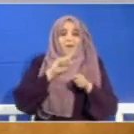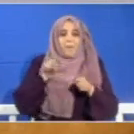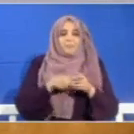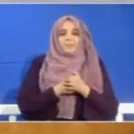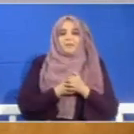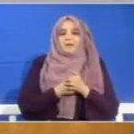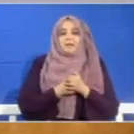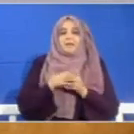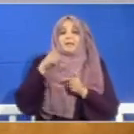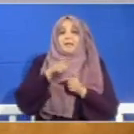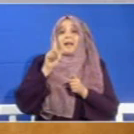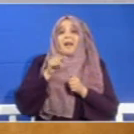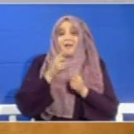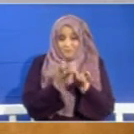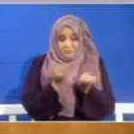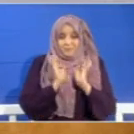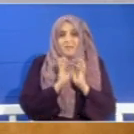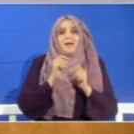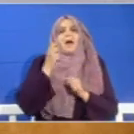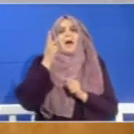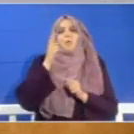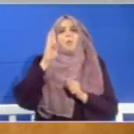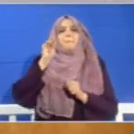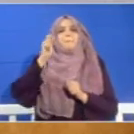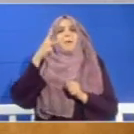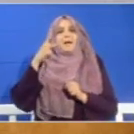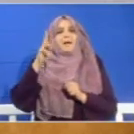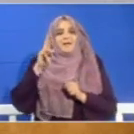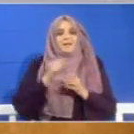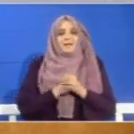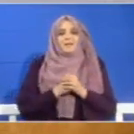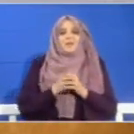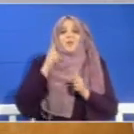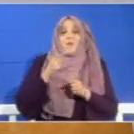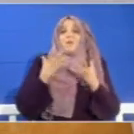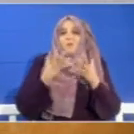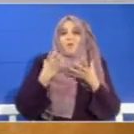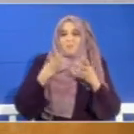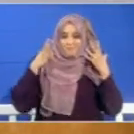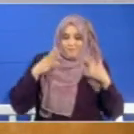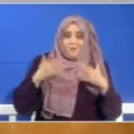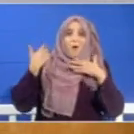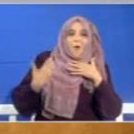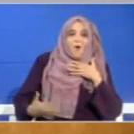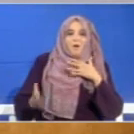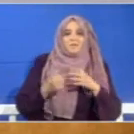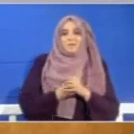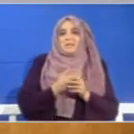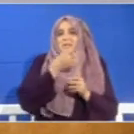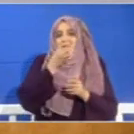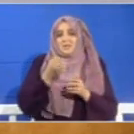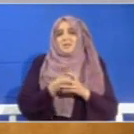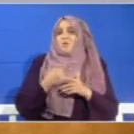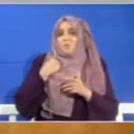أبو بكر الصديق رضي الله تعالى عنه، وهو ممن يحب أن يطيل ثوبه. قال: يا رسول الله،